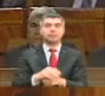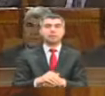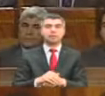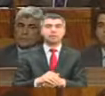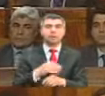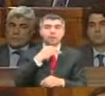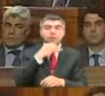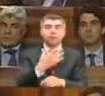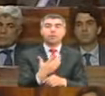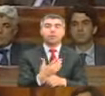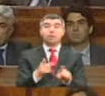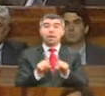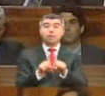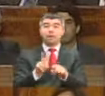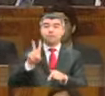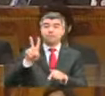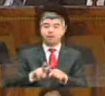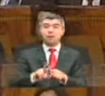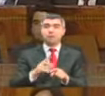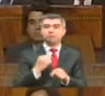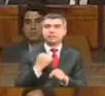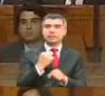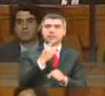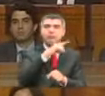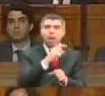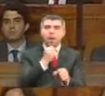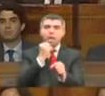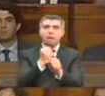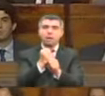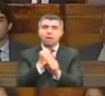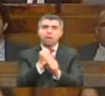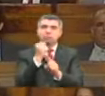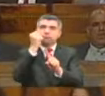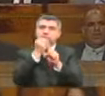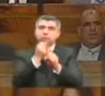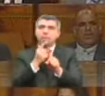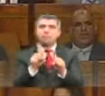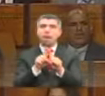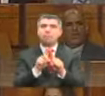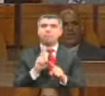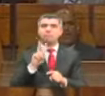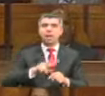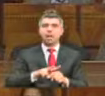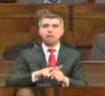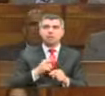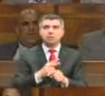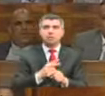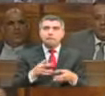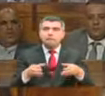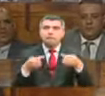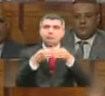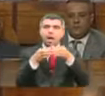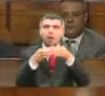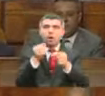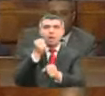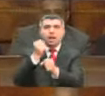توفير شروط وضمانات القوة والفعالية في العمل الحكومي، وسيؤطر اشتغالها المشترك